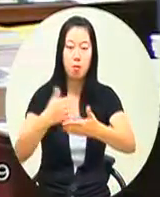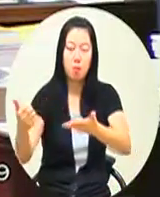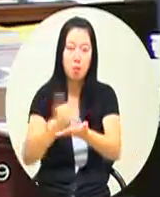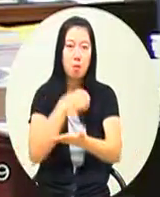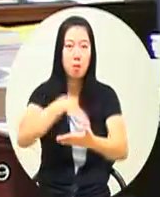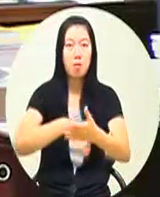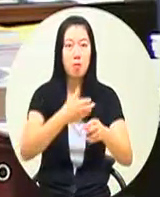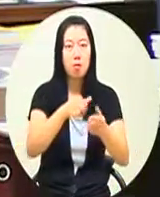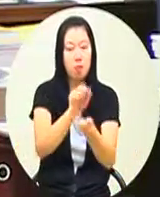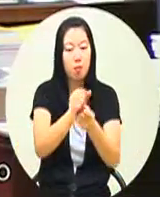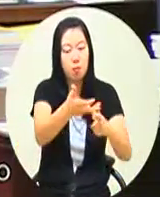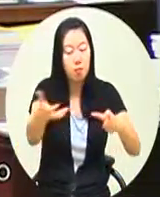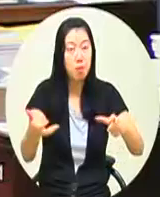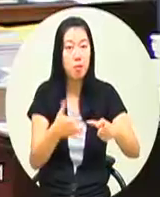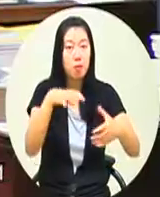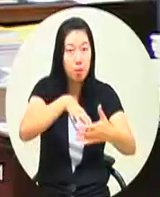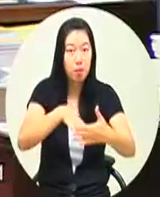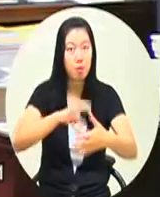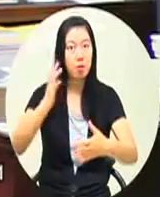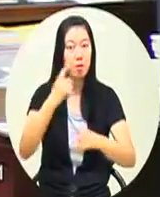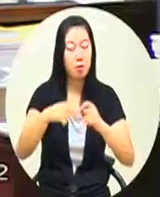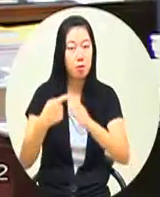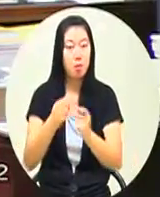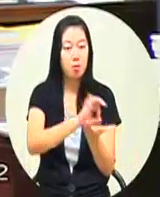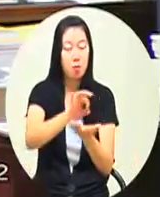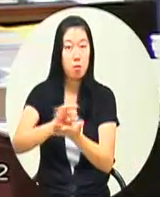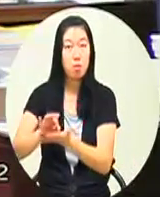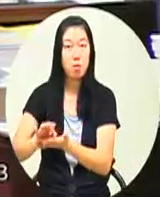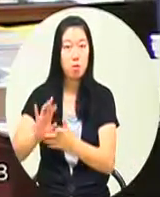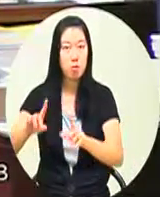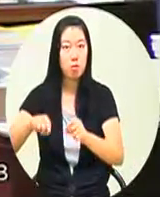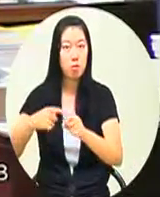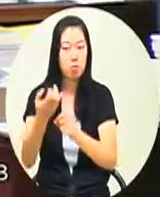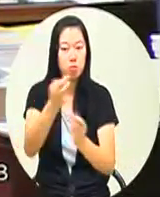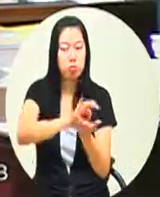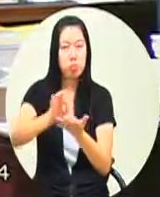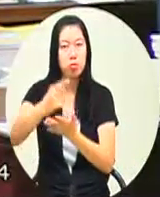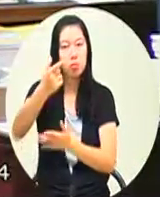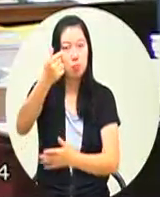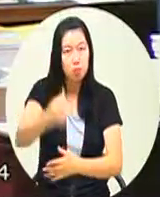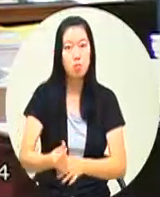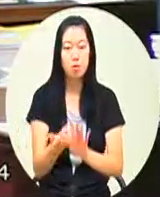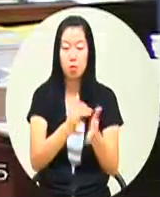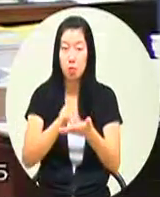面。可是我们每年花今年大概也是要花快1亿的预算，我